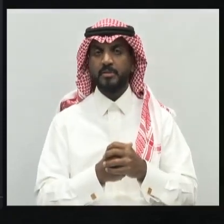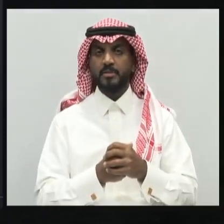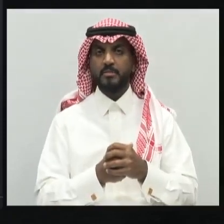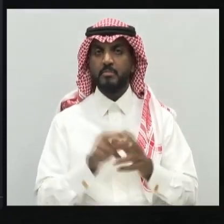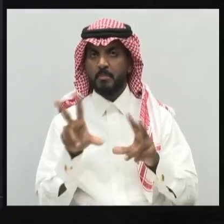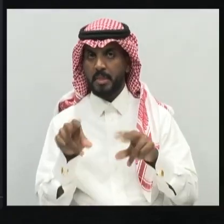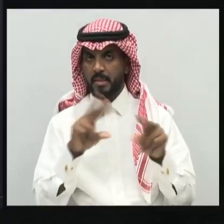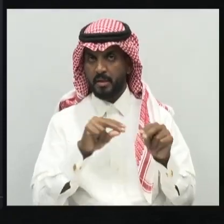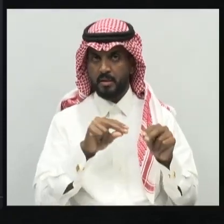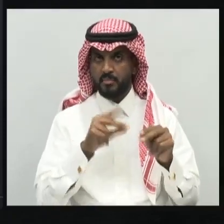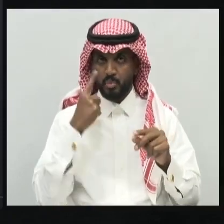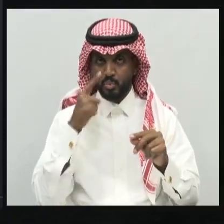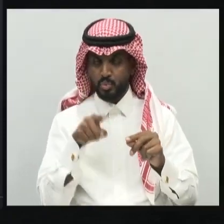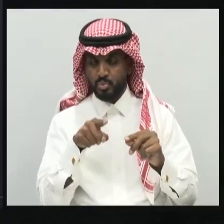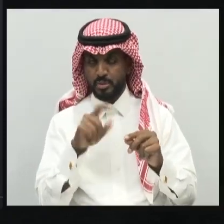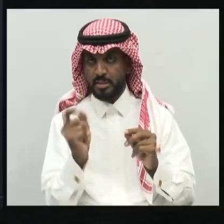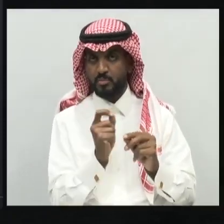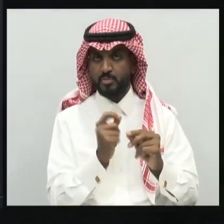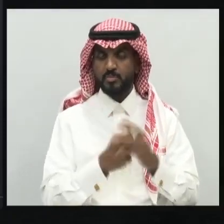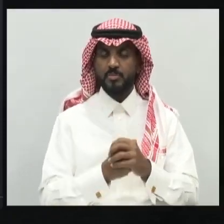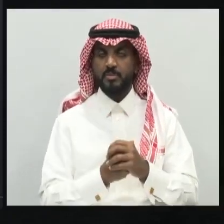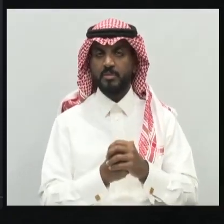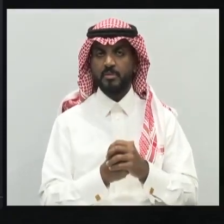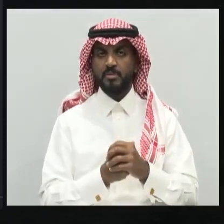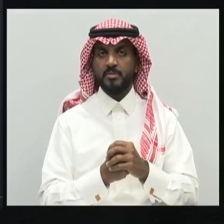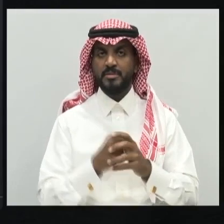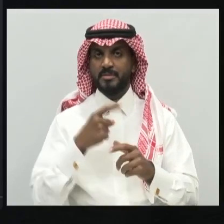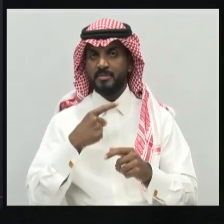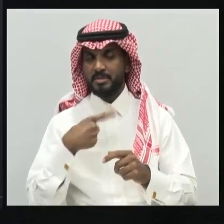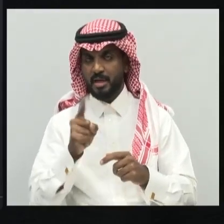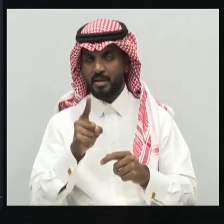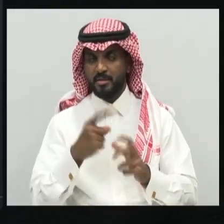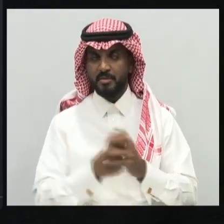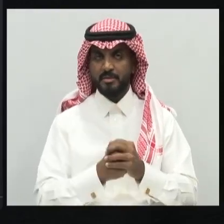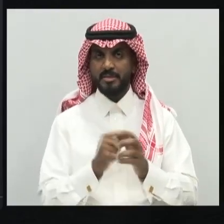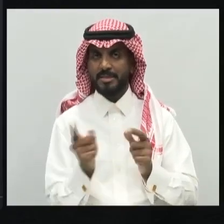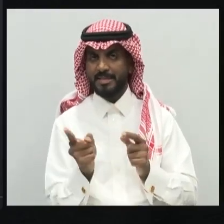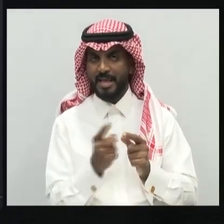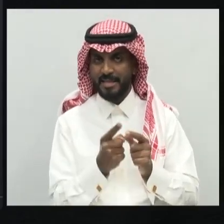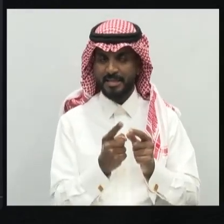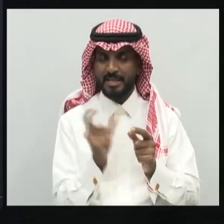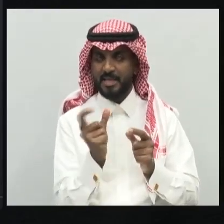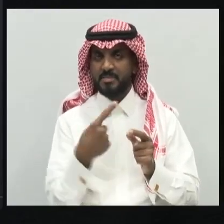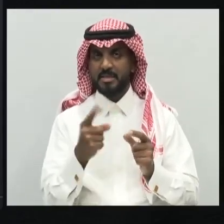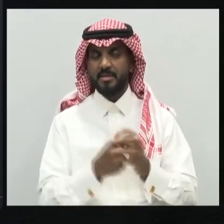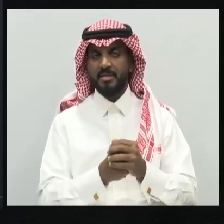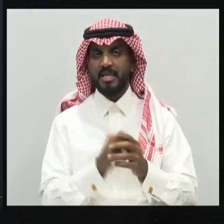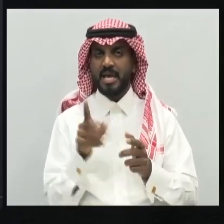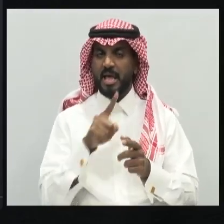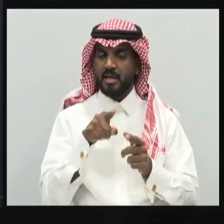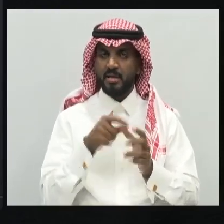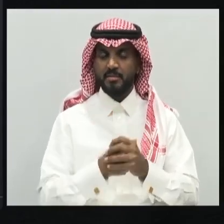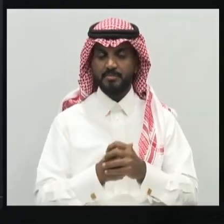مطابقه لما كتبتم نضع فقط علامه صح تحت الكلمه الصحيحه واذا كانت الكلمه